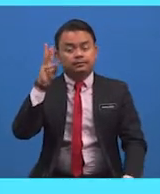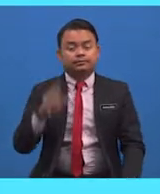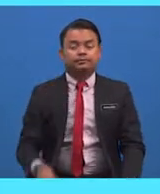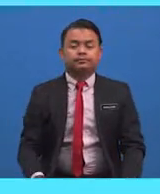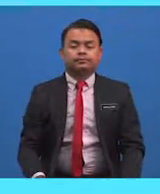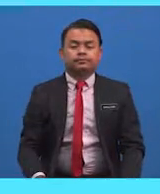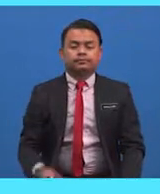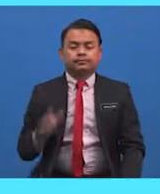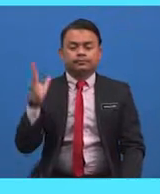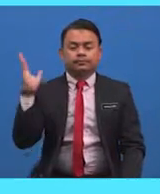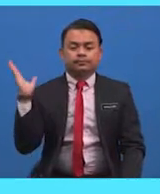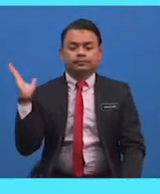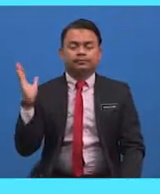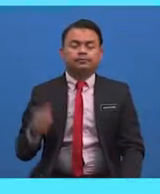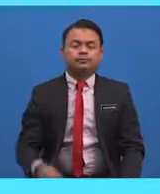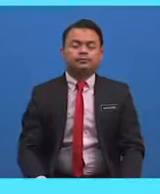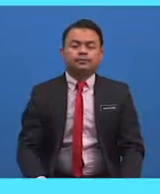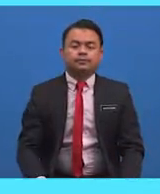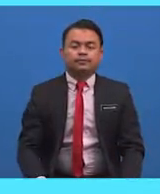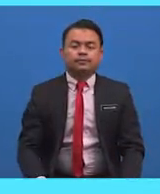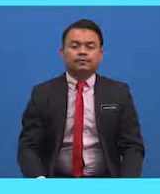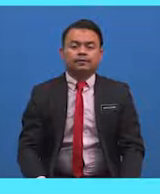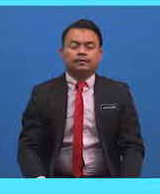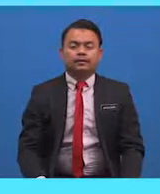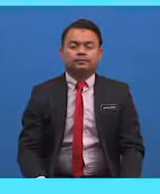peningkatan suhu akan menjejaskan kesihatan manusia.